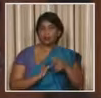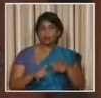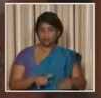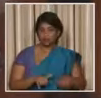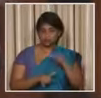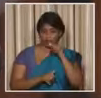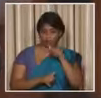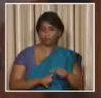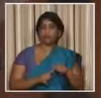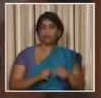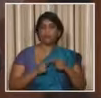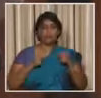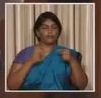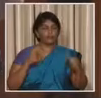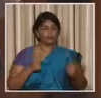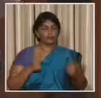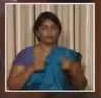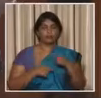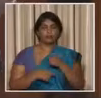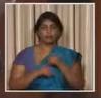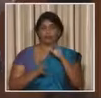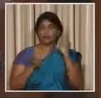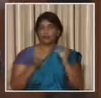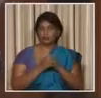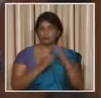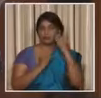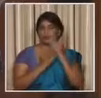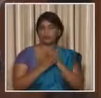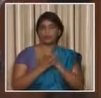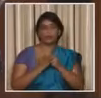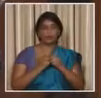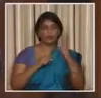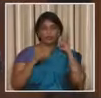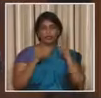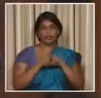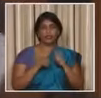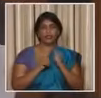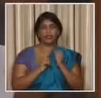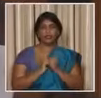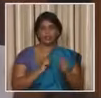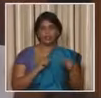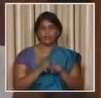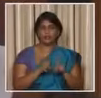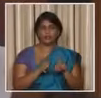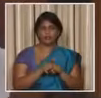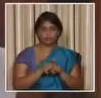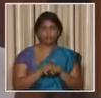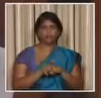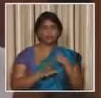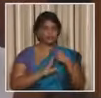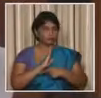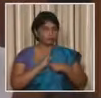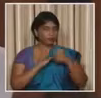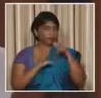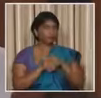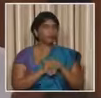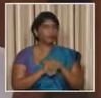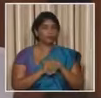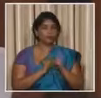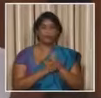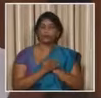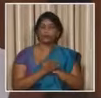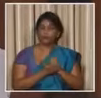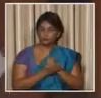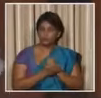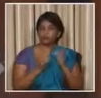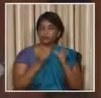ඇත්තරම විපක්ෂයේ ඉන්න සමහර කණ්ඩායම් එකතු වෙලා මේ පිළිබඳ වැඩක් කරන්න වෙනවා කියලා මම මේ අවස්ථාවේ ඉල්ලා සිටිනවා. මොකද අද රට තුල මිනිස්සු